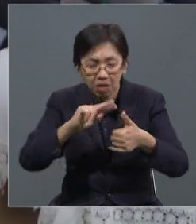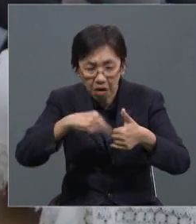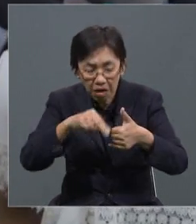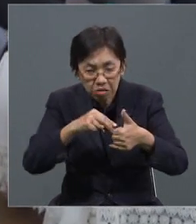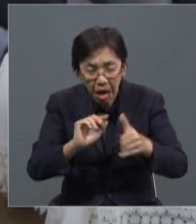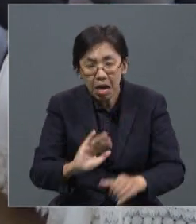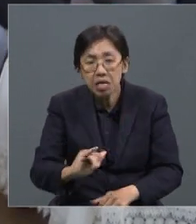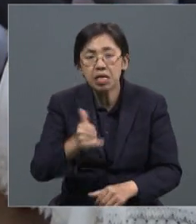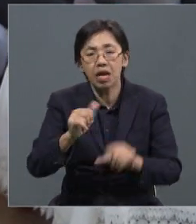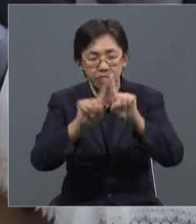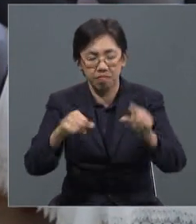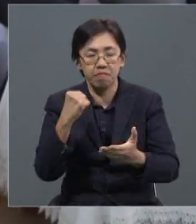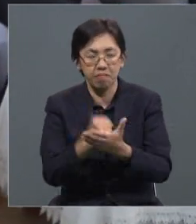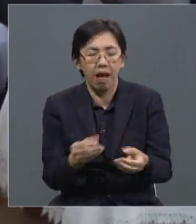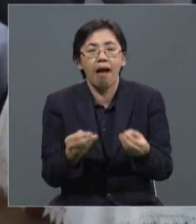ของชุมชนอีกด้วย